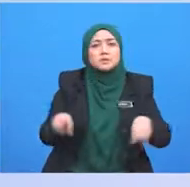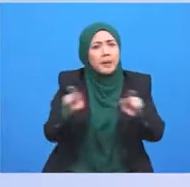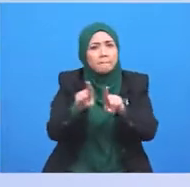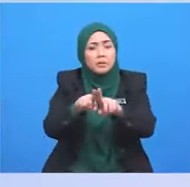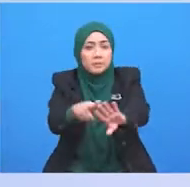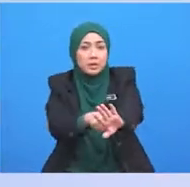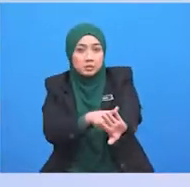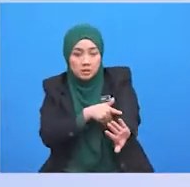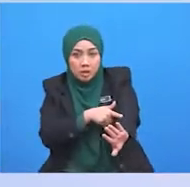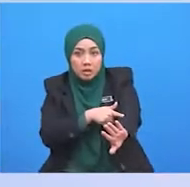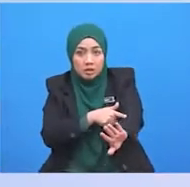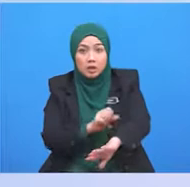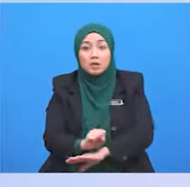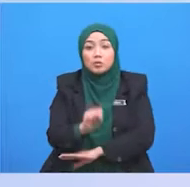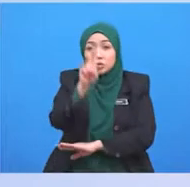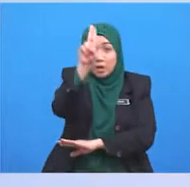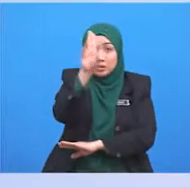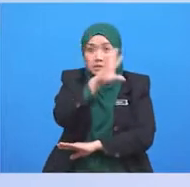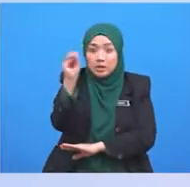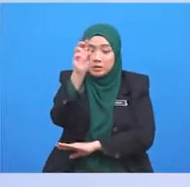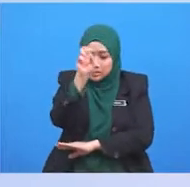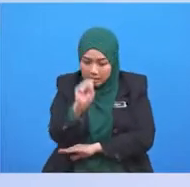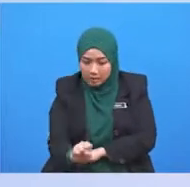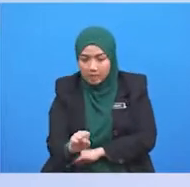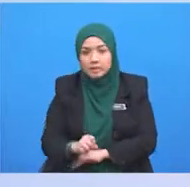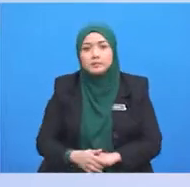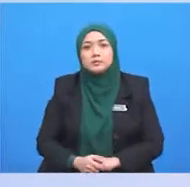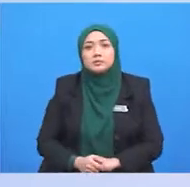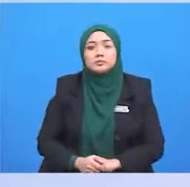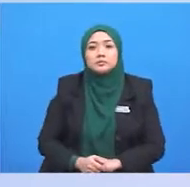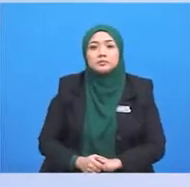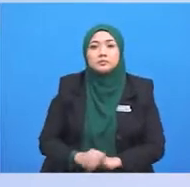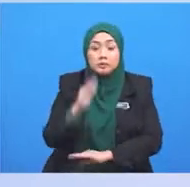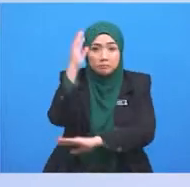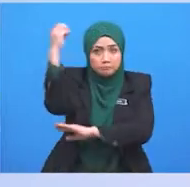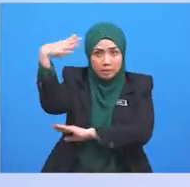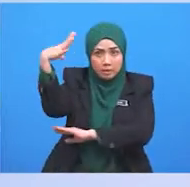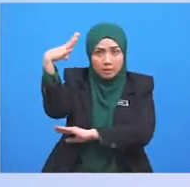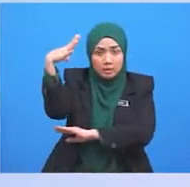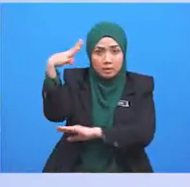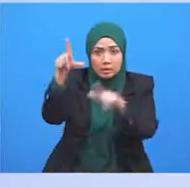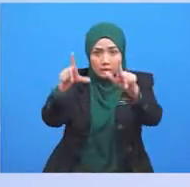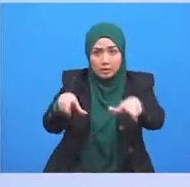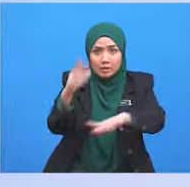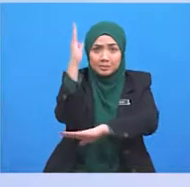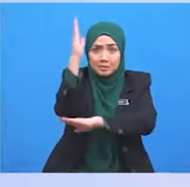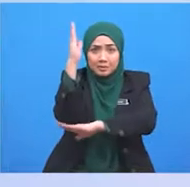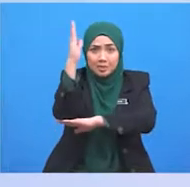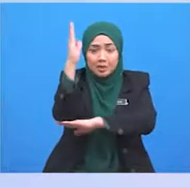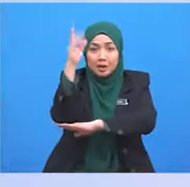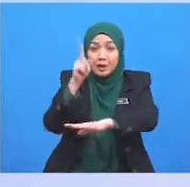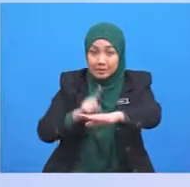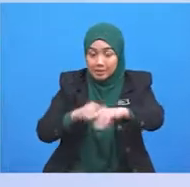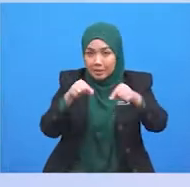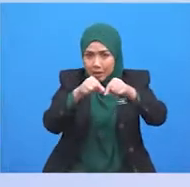selatan. Kedudukan pancaran matahari tengah hari berada tepat atau tegak di garisan khatulistiwa pada